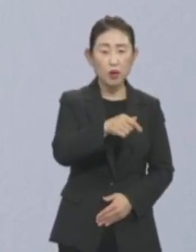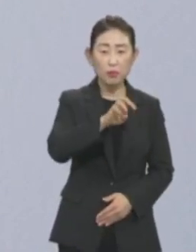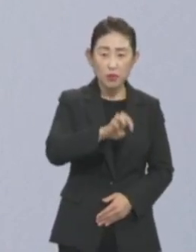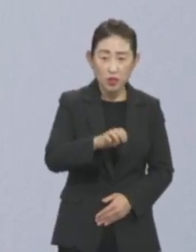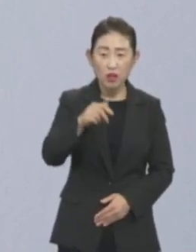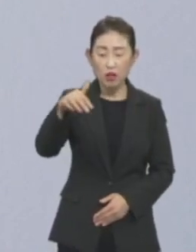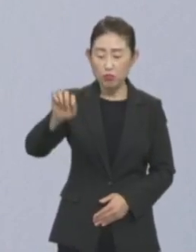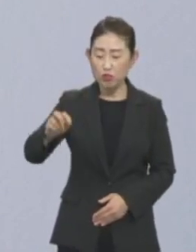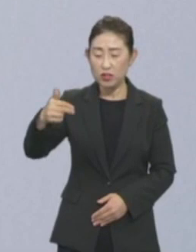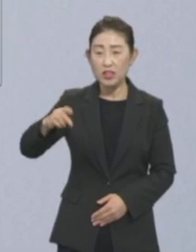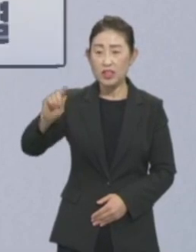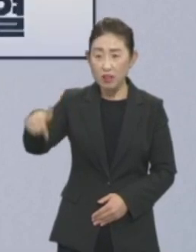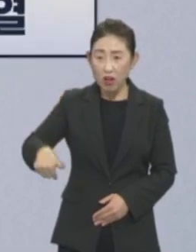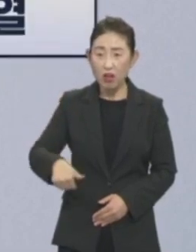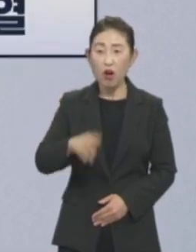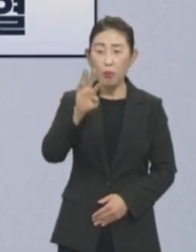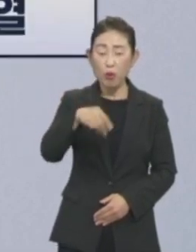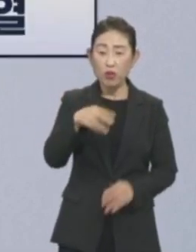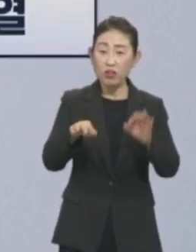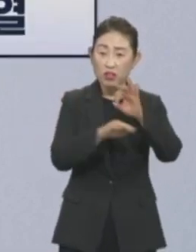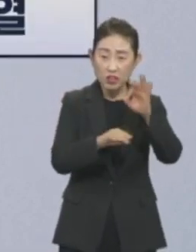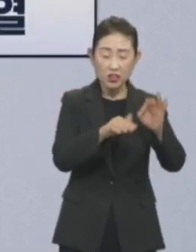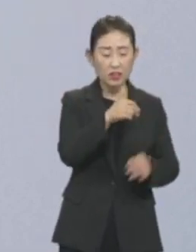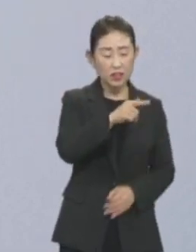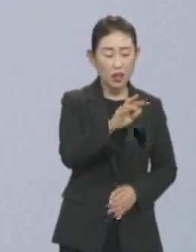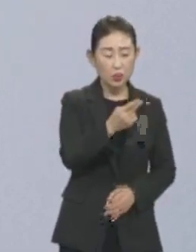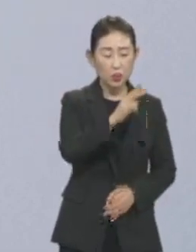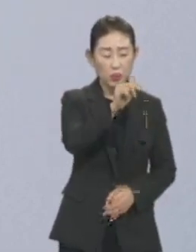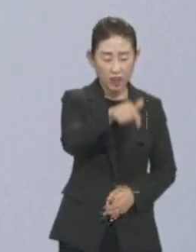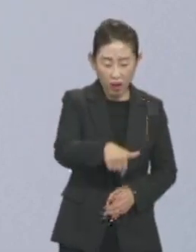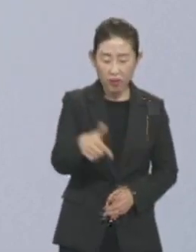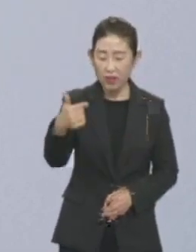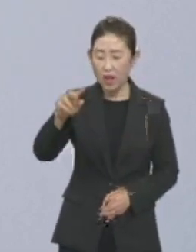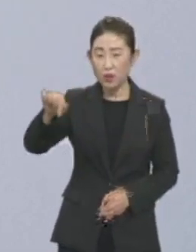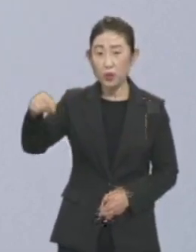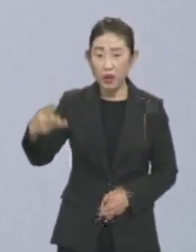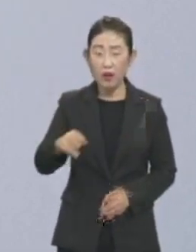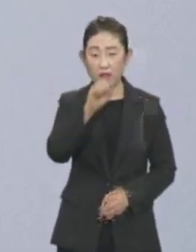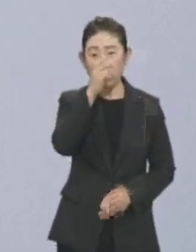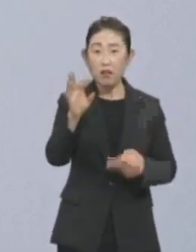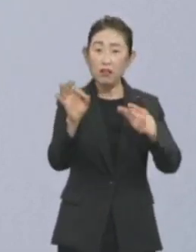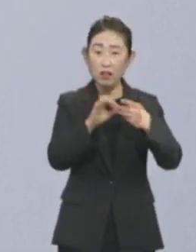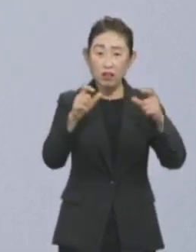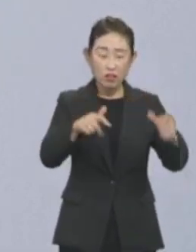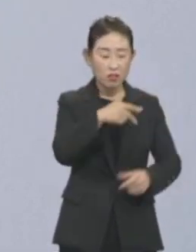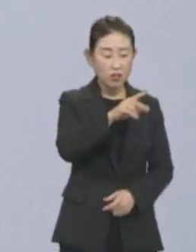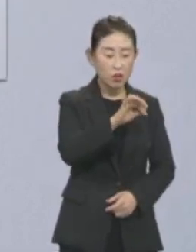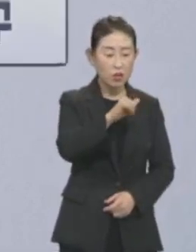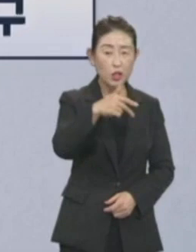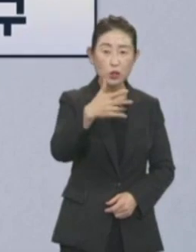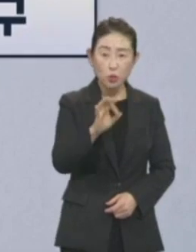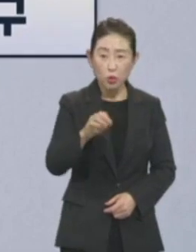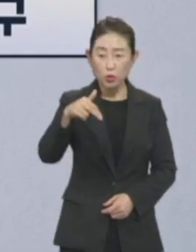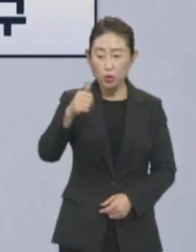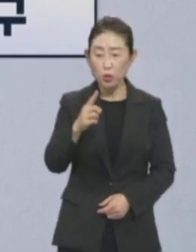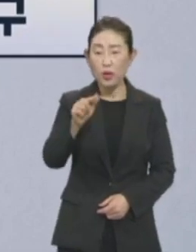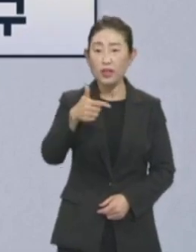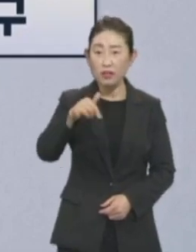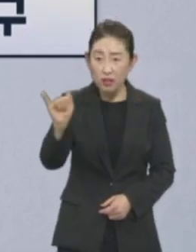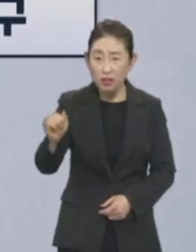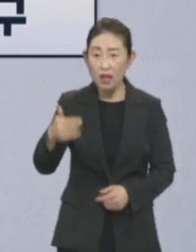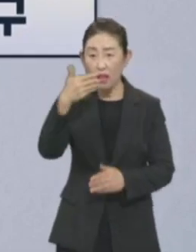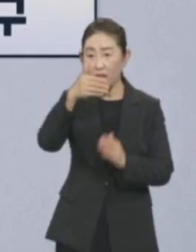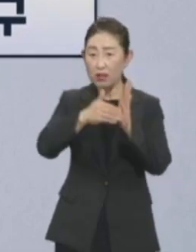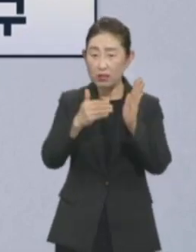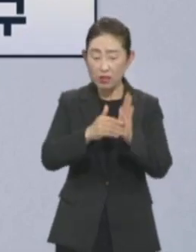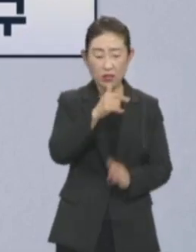신범철 문진석 장동혁 나소열 후보가 서산 태안과 당진에서는 성일종 조환기 정용선 어기구 후보가